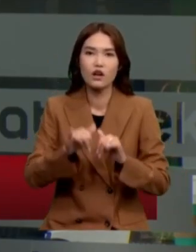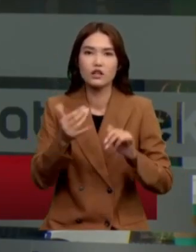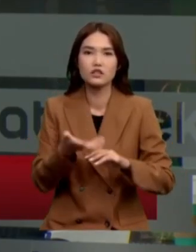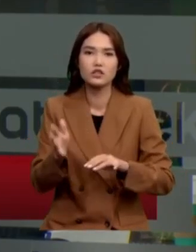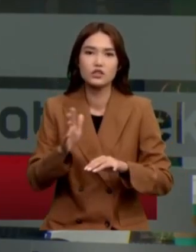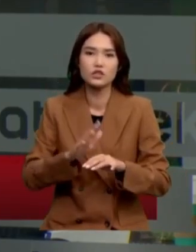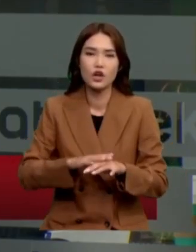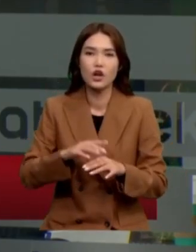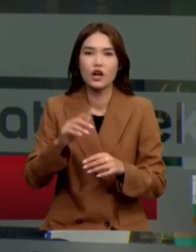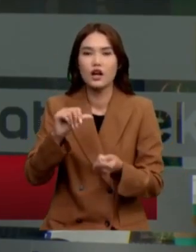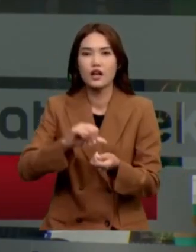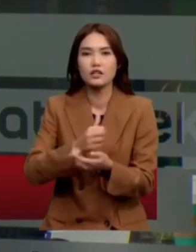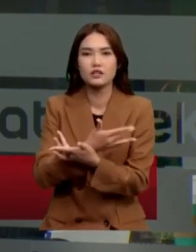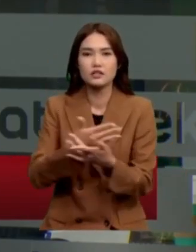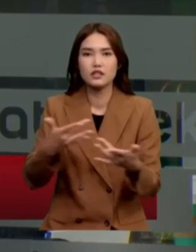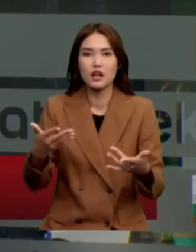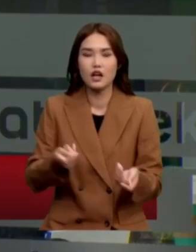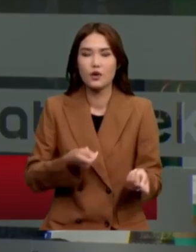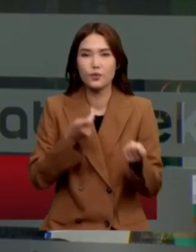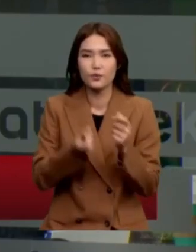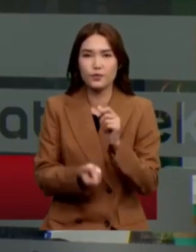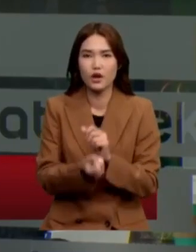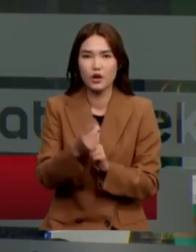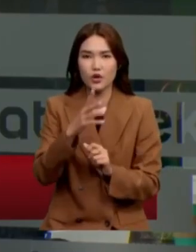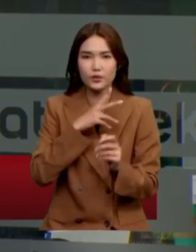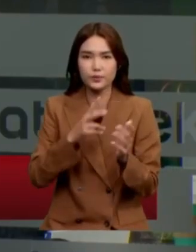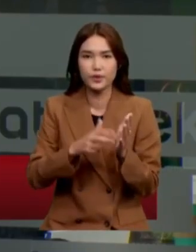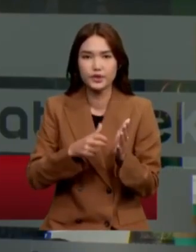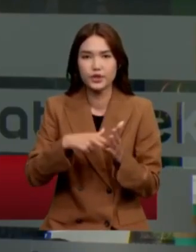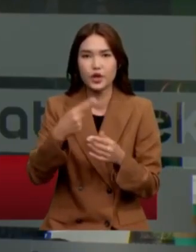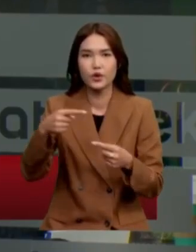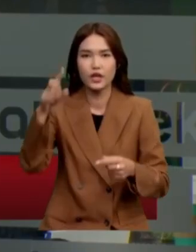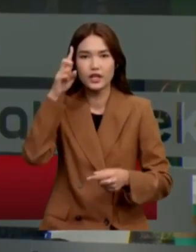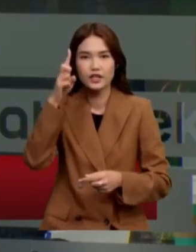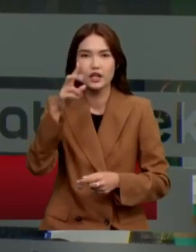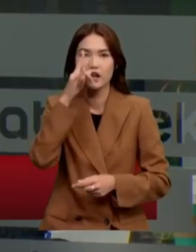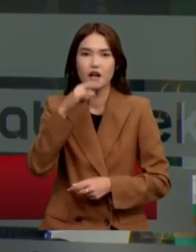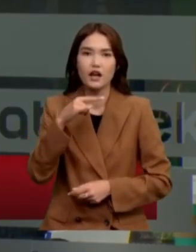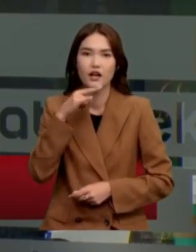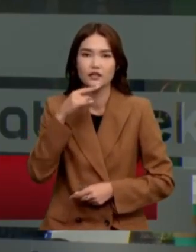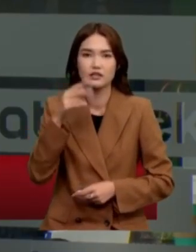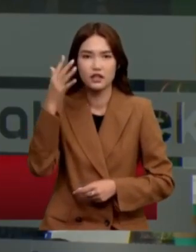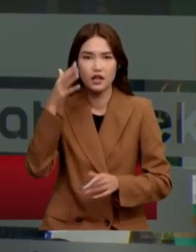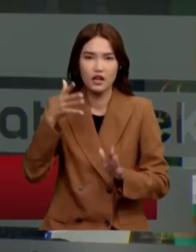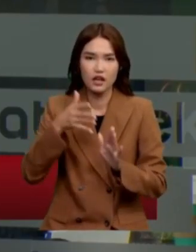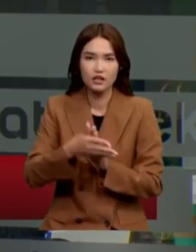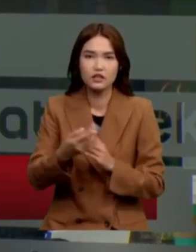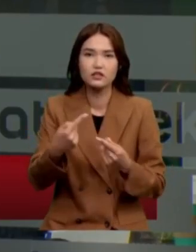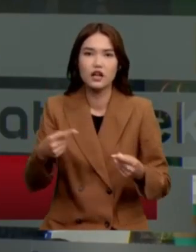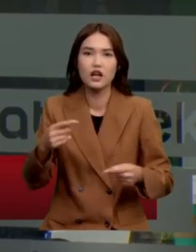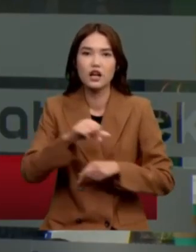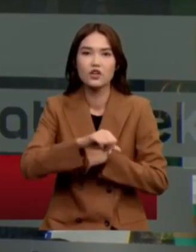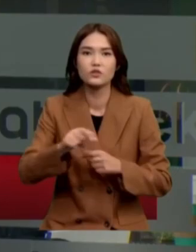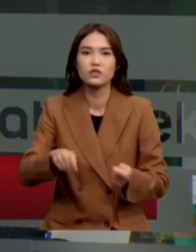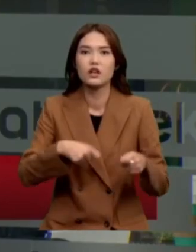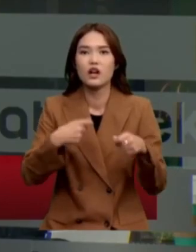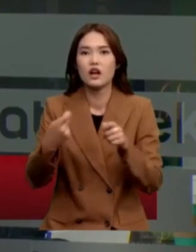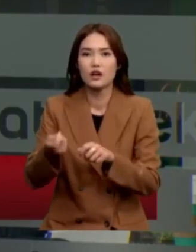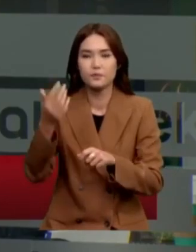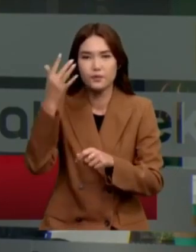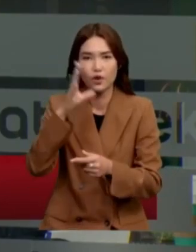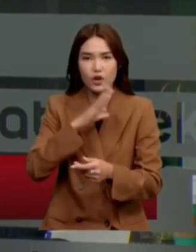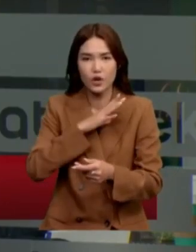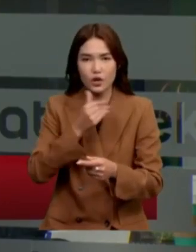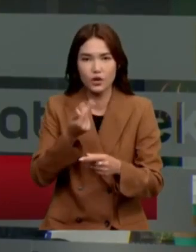есірткі тәркіленген. Олардың 800 келісі өзге елден Қазақстанға кіргізілмек болса, қалғаны сыртқа шығарылмақ болған. Бұл